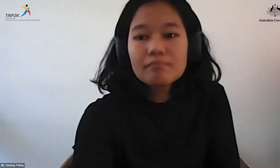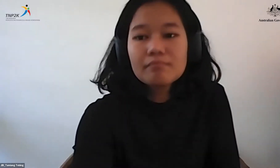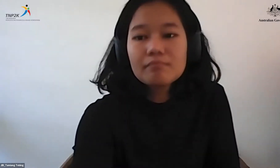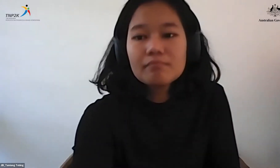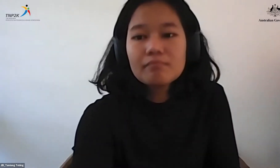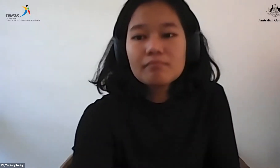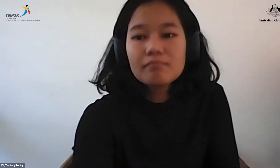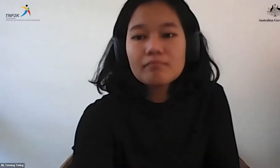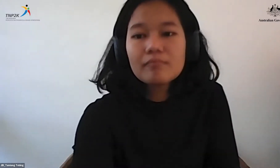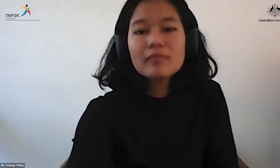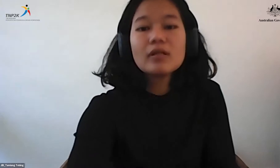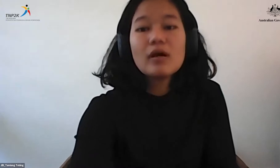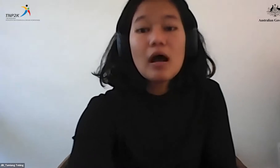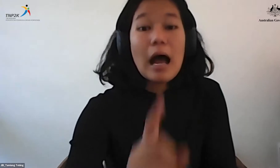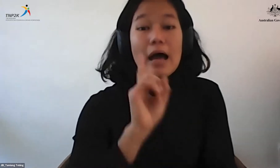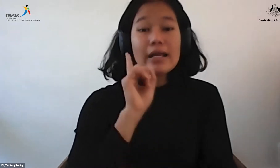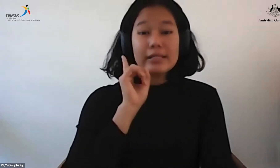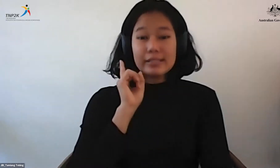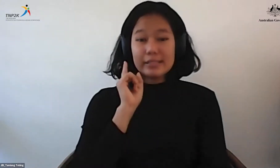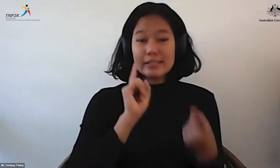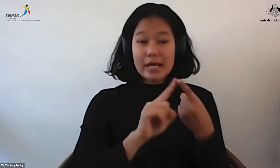Tadi ada satu pertanyaan.